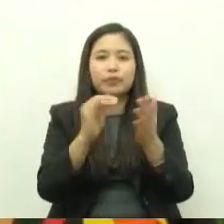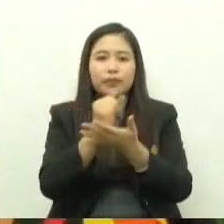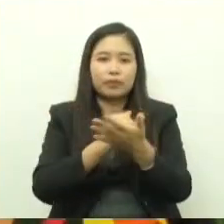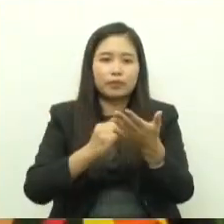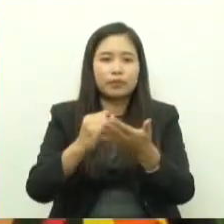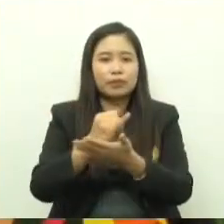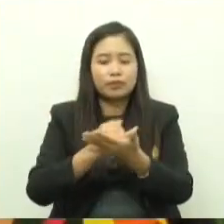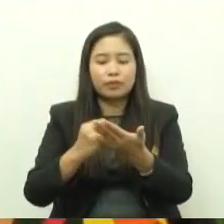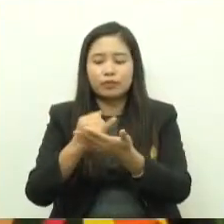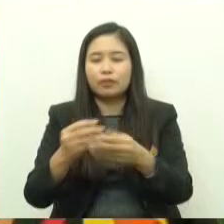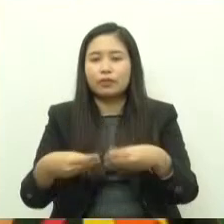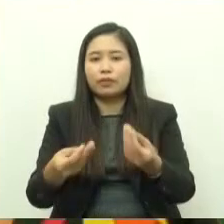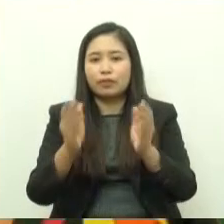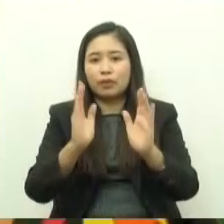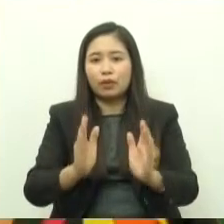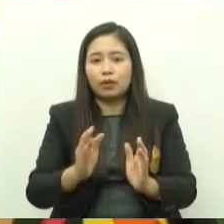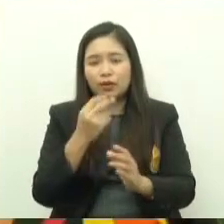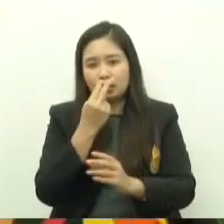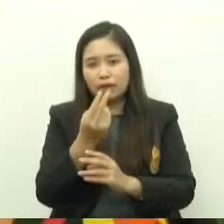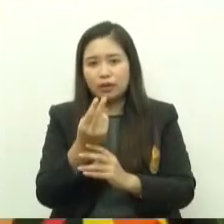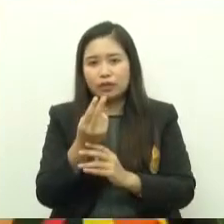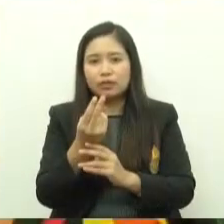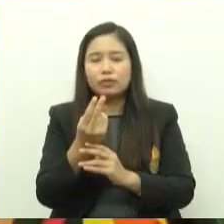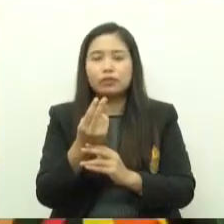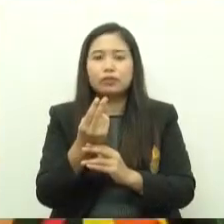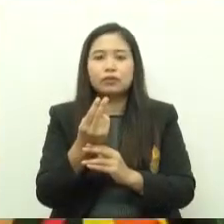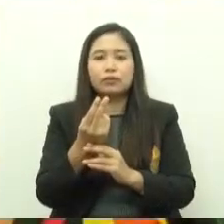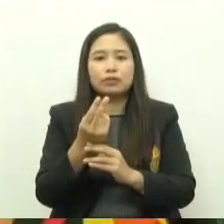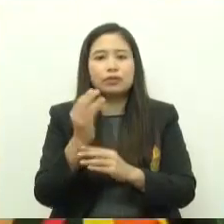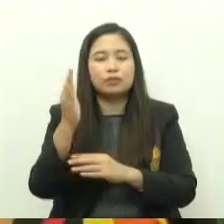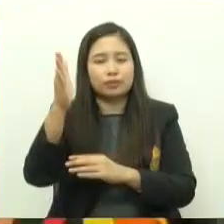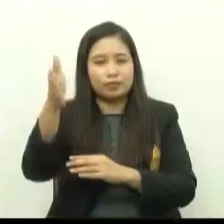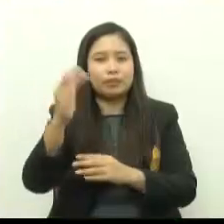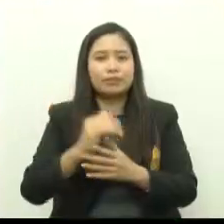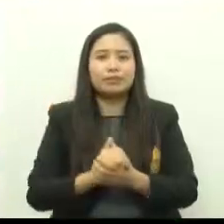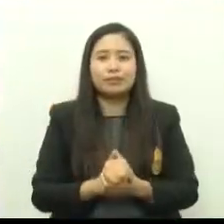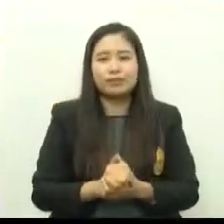ให้ผู้คนได้ดูต่อๆไป